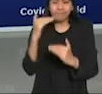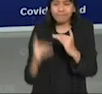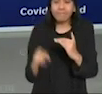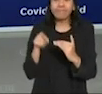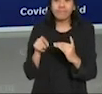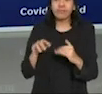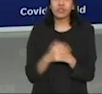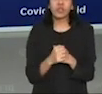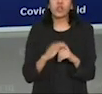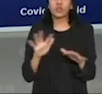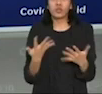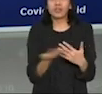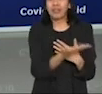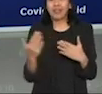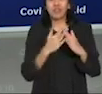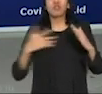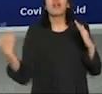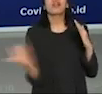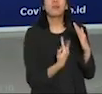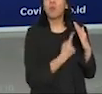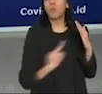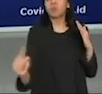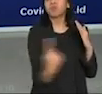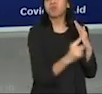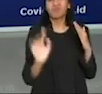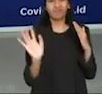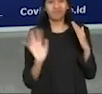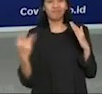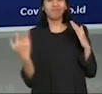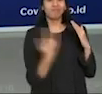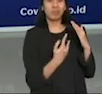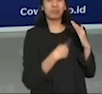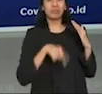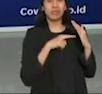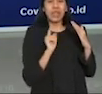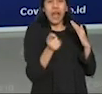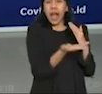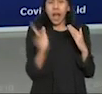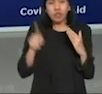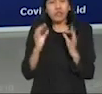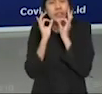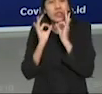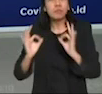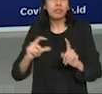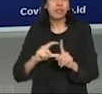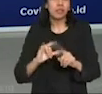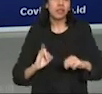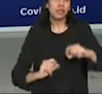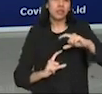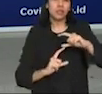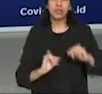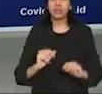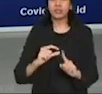Kemudian untuk tetap tinggal di rumah ini perlu menjadi disiplin bersama disiplin yang kuat dan